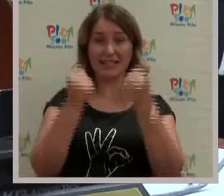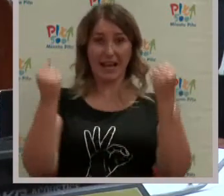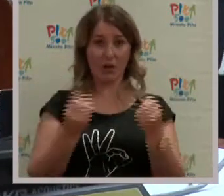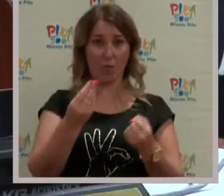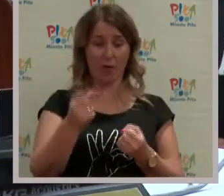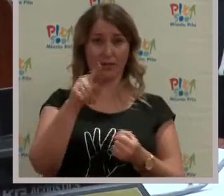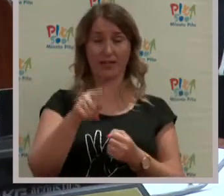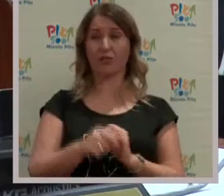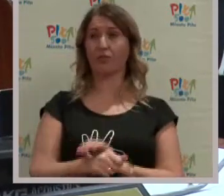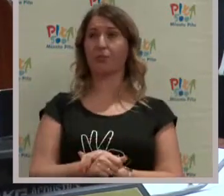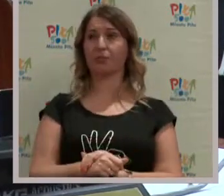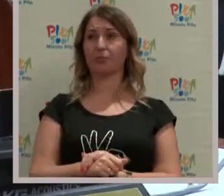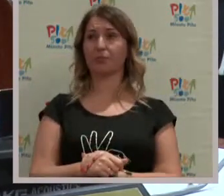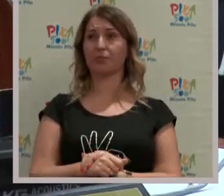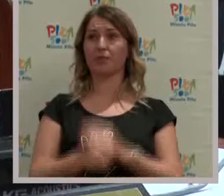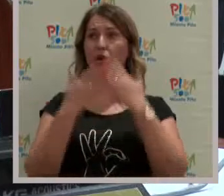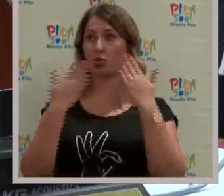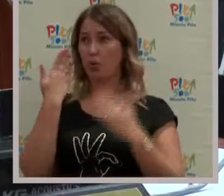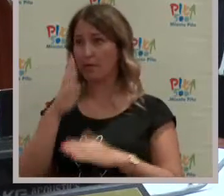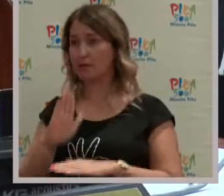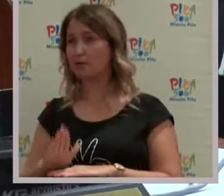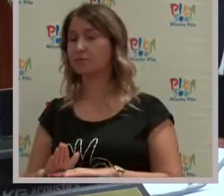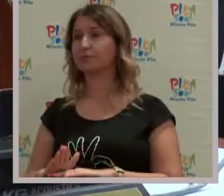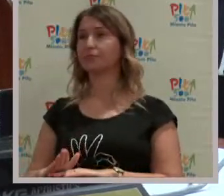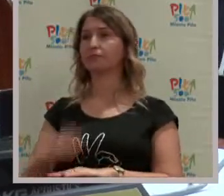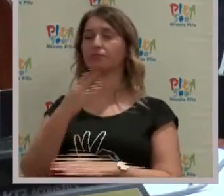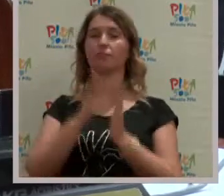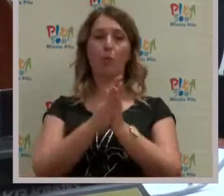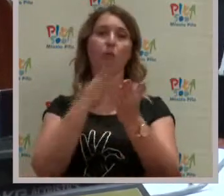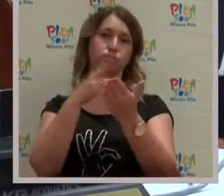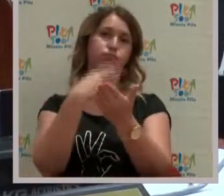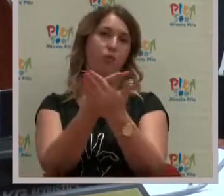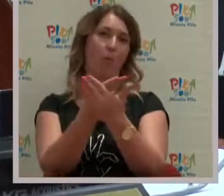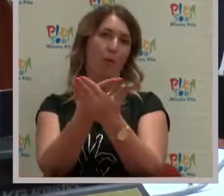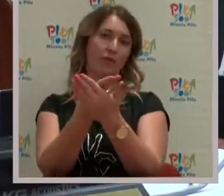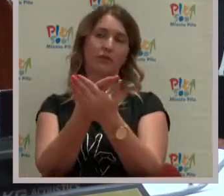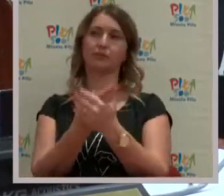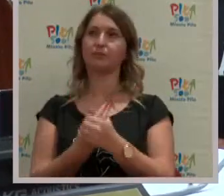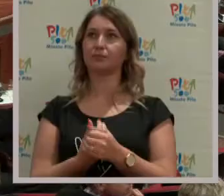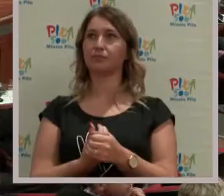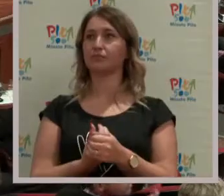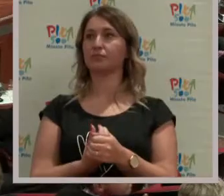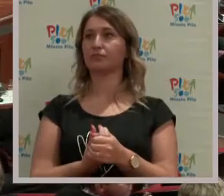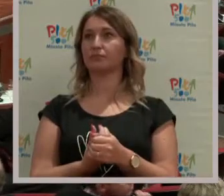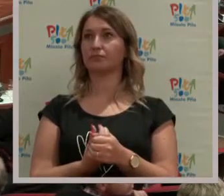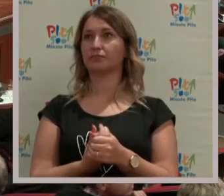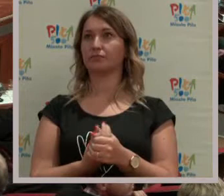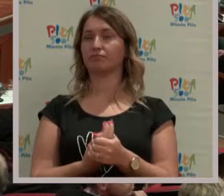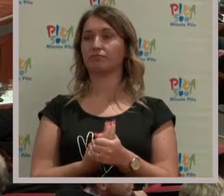roku Dziękuję bardzo bardzo proszę o odpowiedź Pani Skarbnik Wydlina Ślugańska proszę bardzo